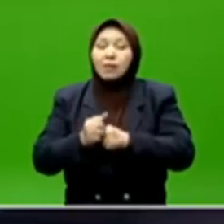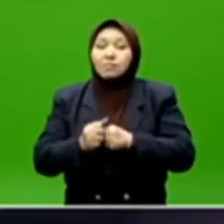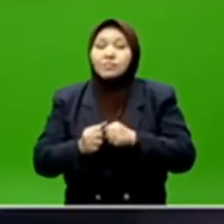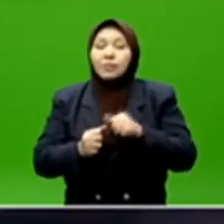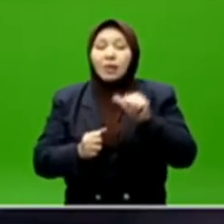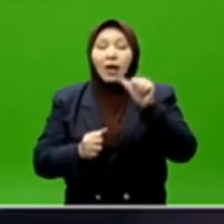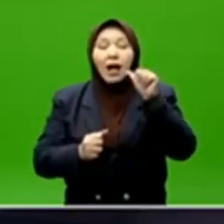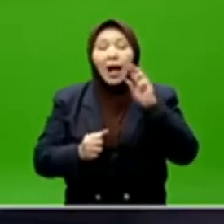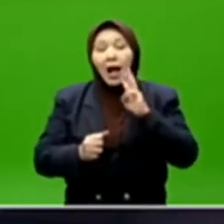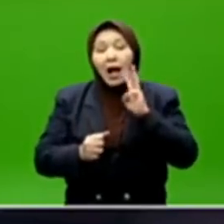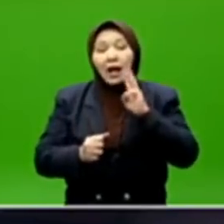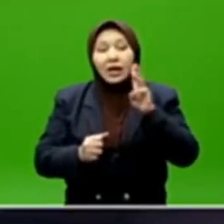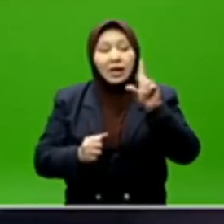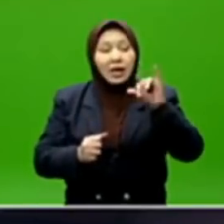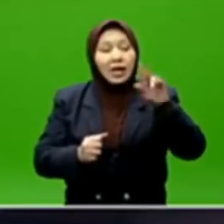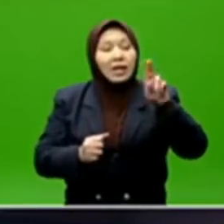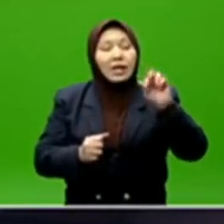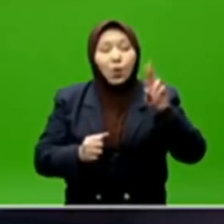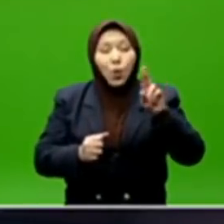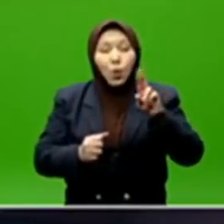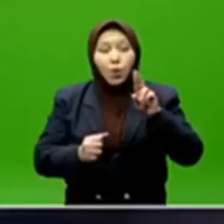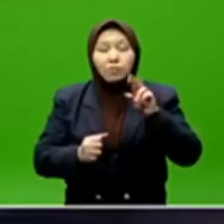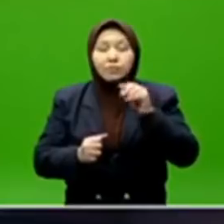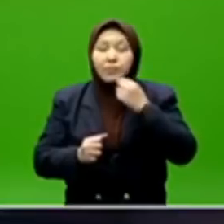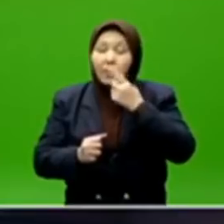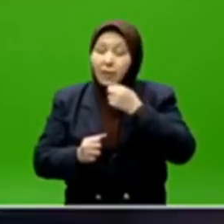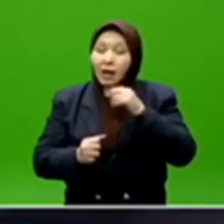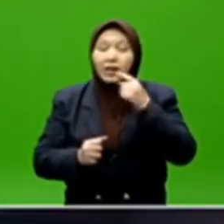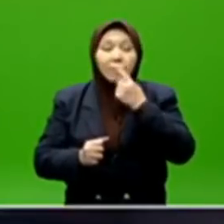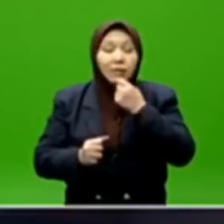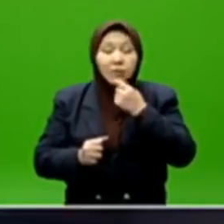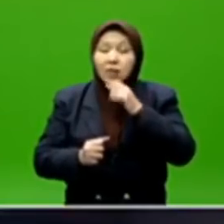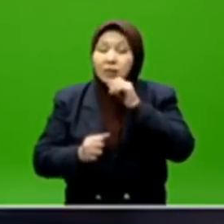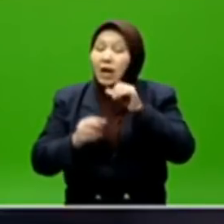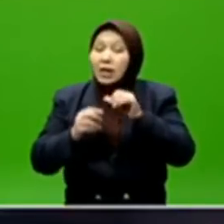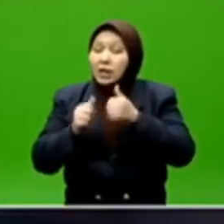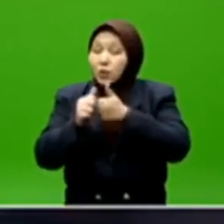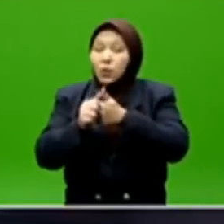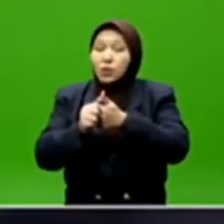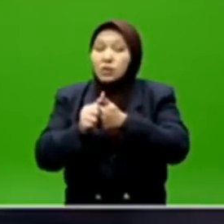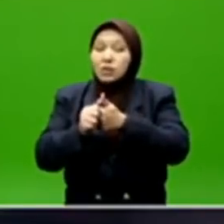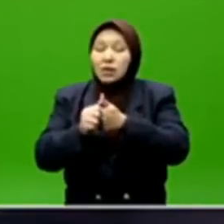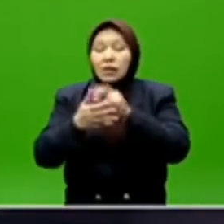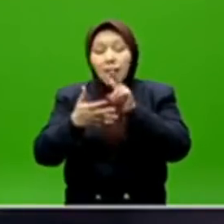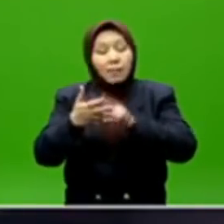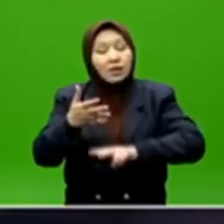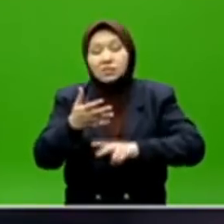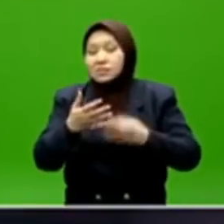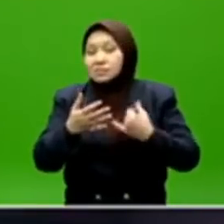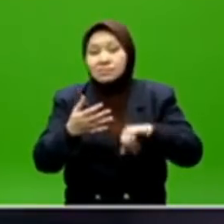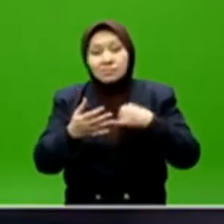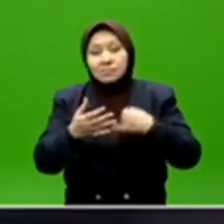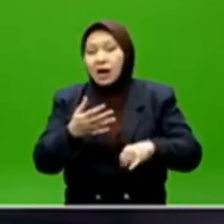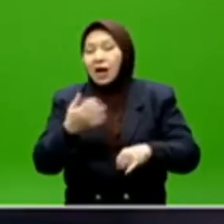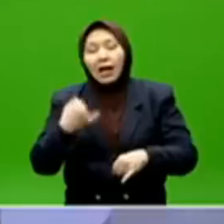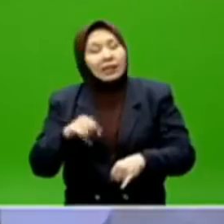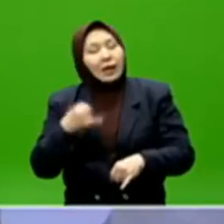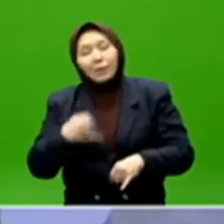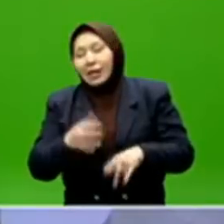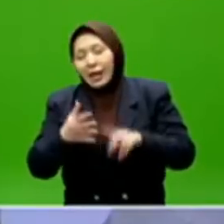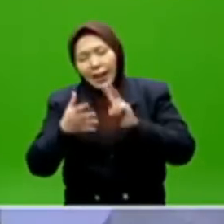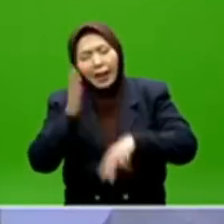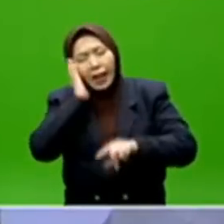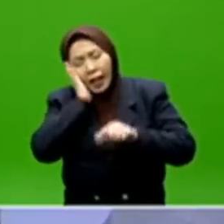Betul. Ya, air liur kita keluar ikut pada kadarnya, kan? InsyaAllah. Kalau air liur ni tak keluar pada kadarnya, ustaz nak baca tadi. Oh, jangan. Apa jadi, ustaz? Oh, tak jadi, ustaz. Tak